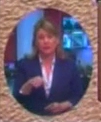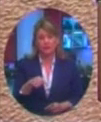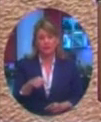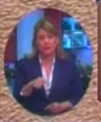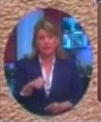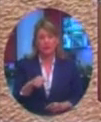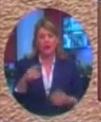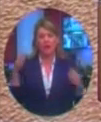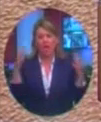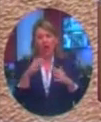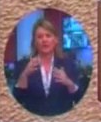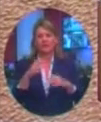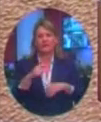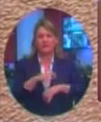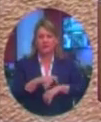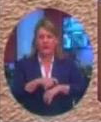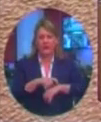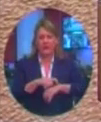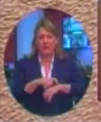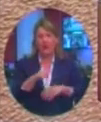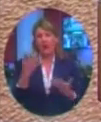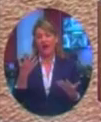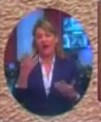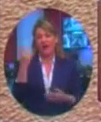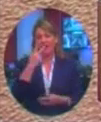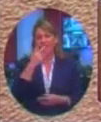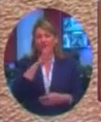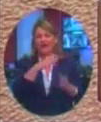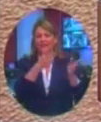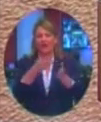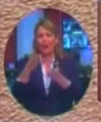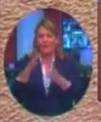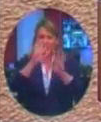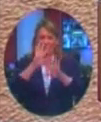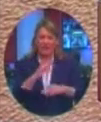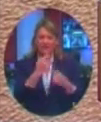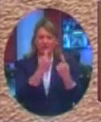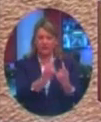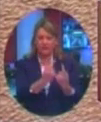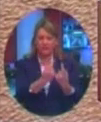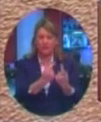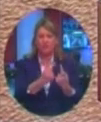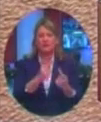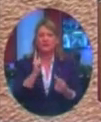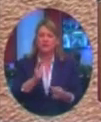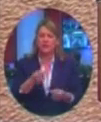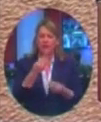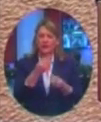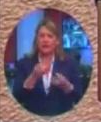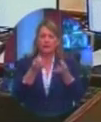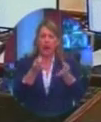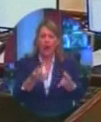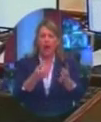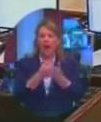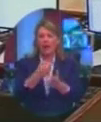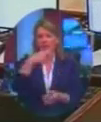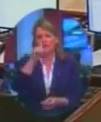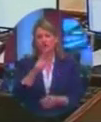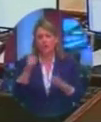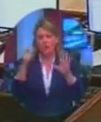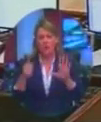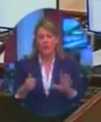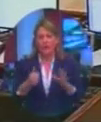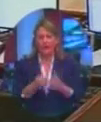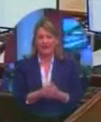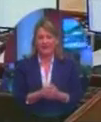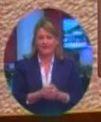לחץ זמנים, אבל כמובן וכמובן גם את הגופים עצמם. נכון וראוי לתת הערכה עד לראשון לשישי. כי שב